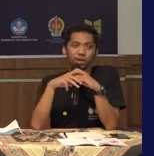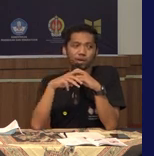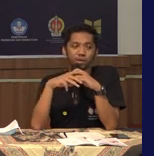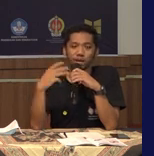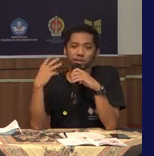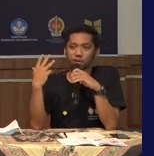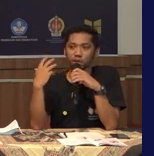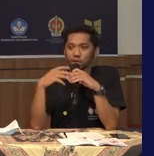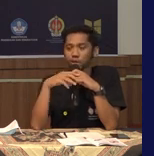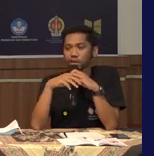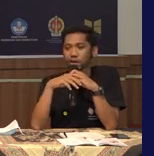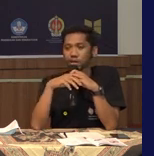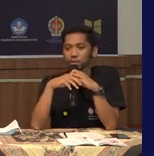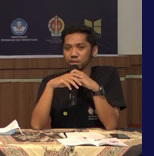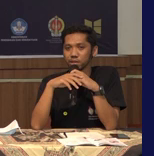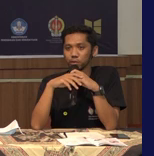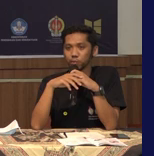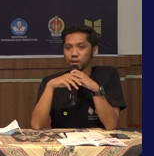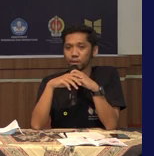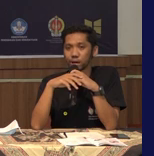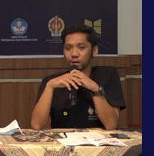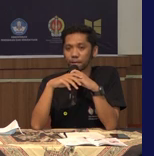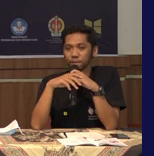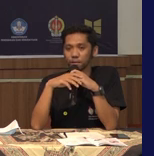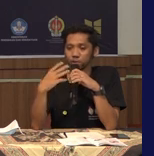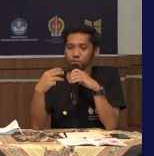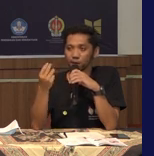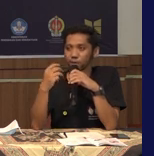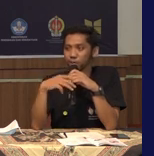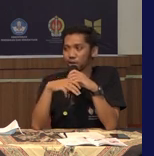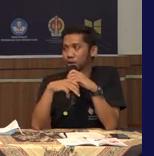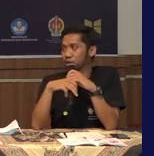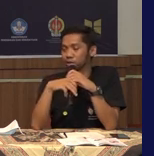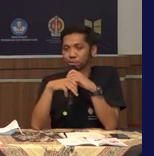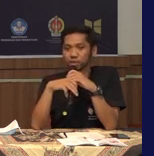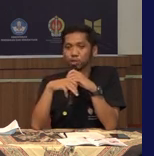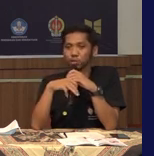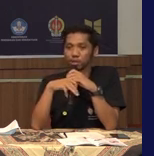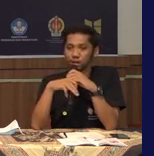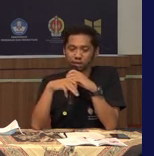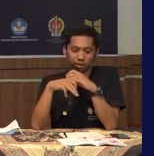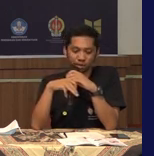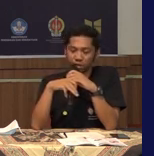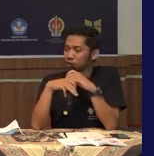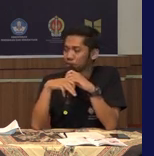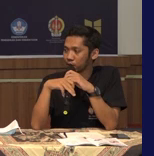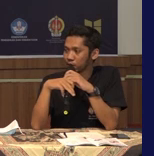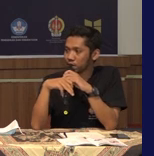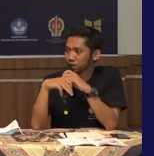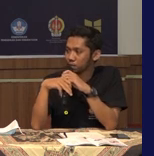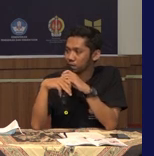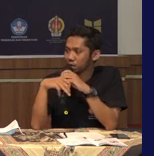perspektif postkolonial itu dirasa oleh kedua negara dan menjadi satu benang merah, ya, termasuk beberapa budaya yang bersinggungan ternyata.